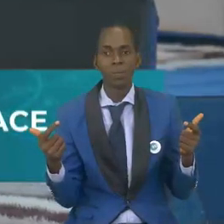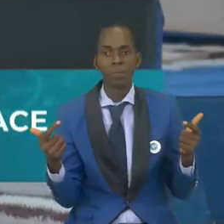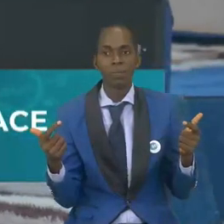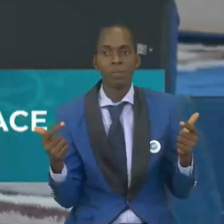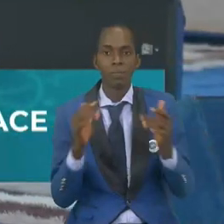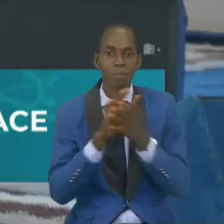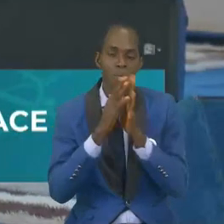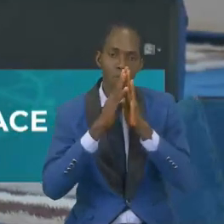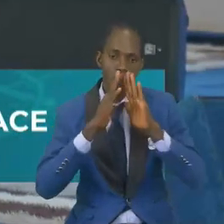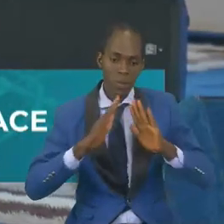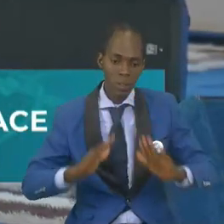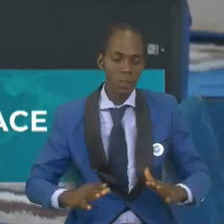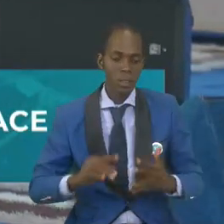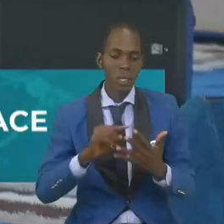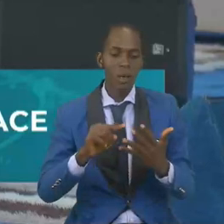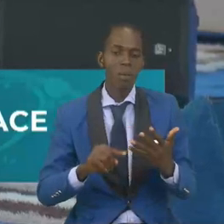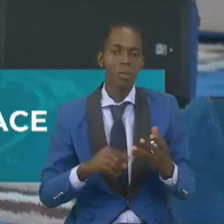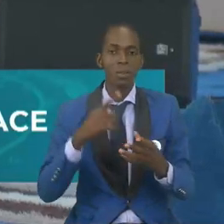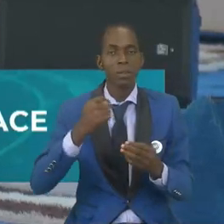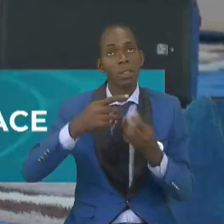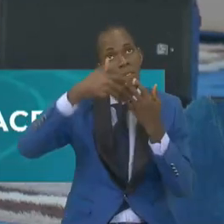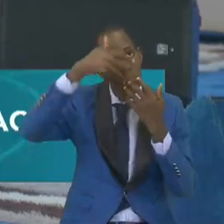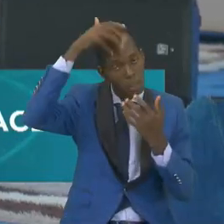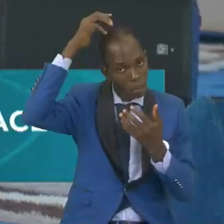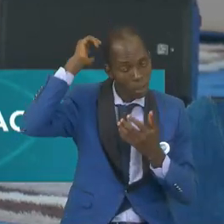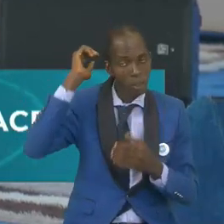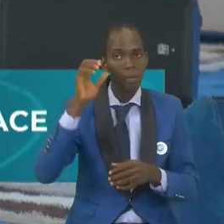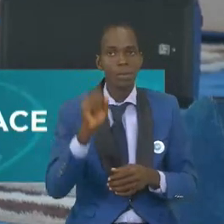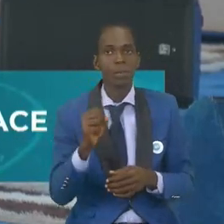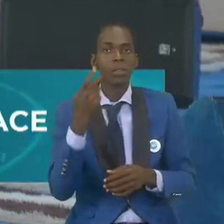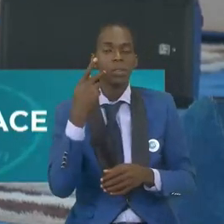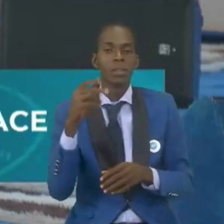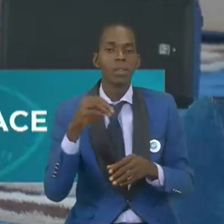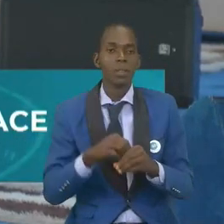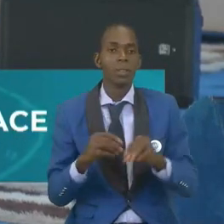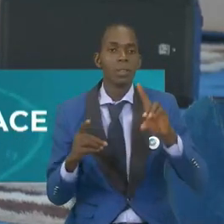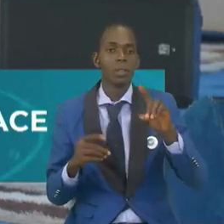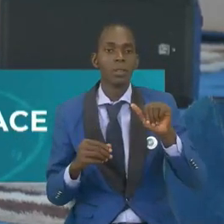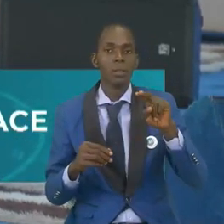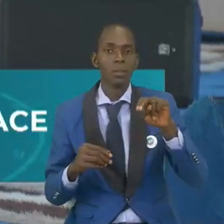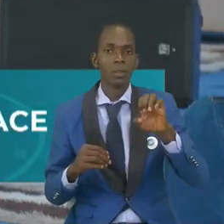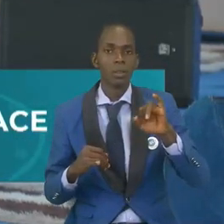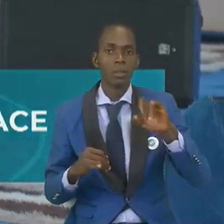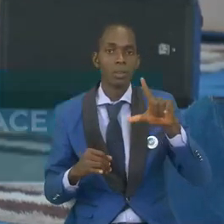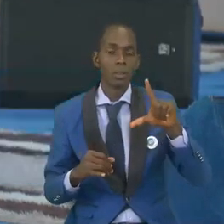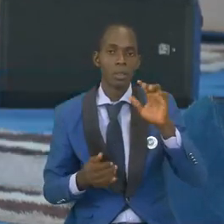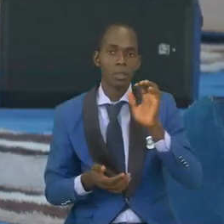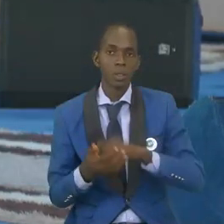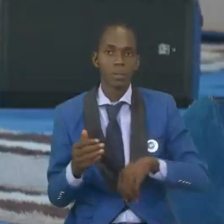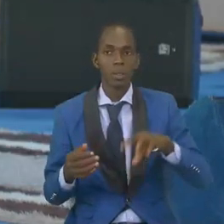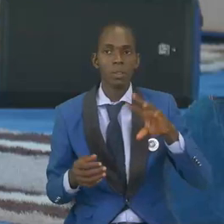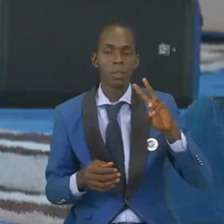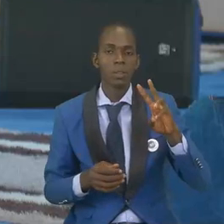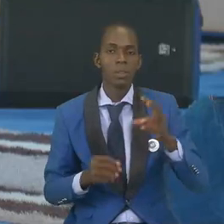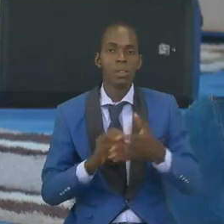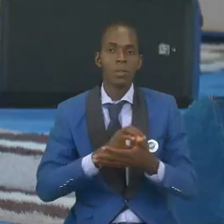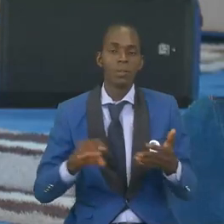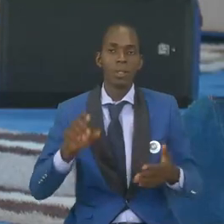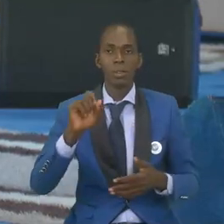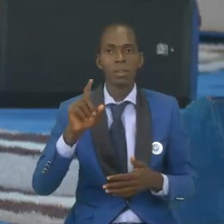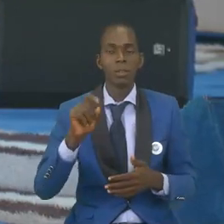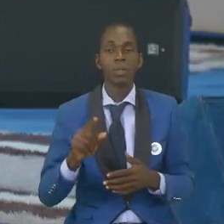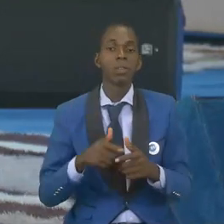étonnante parmi les lions. Parmi les lions. Voyons. Chapitre